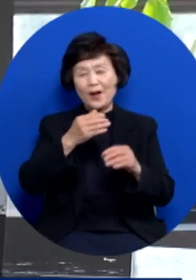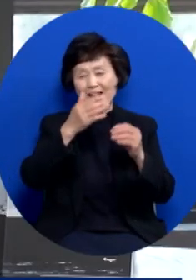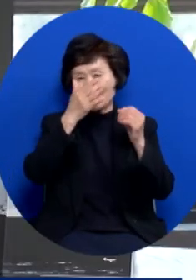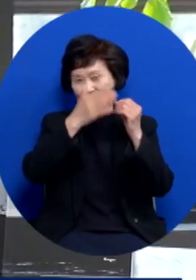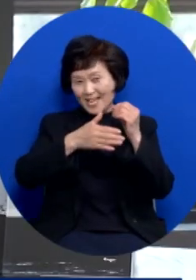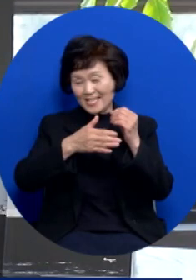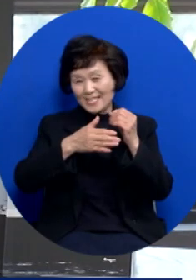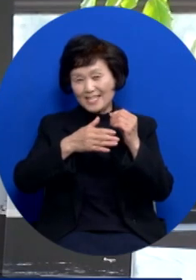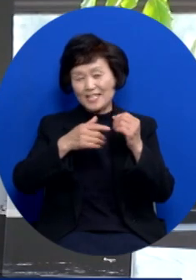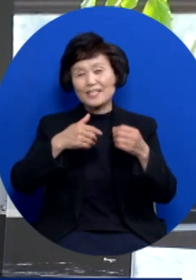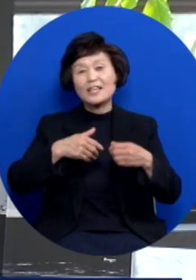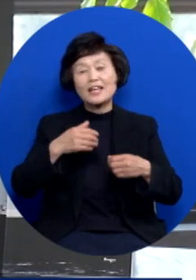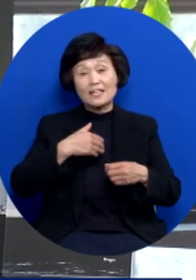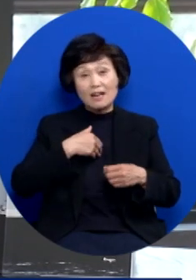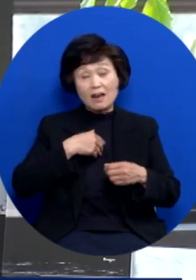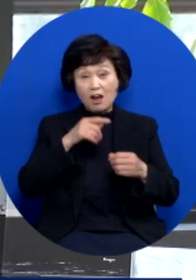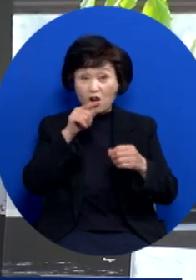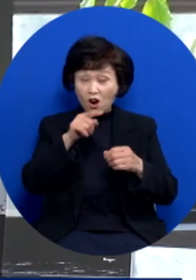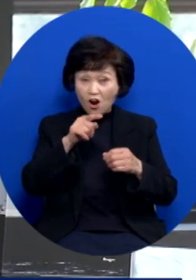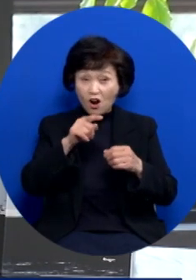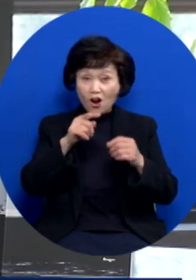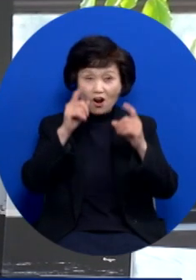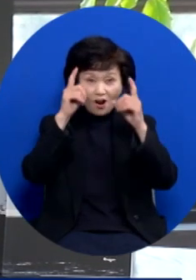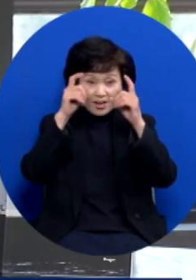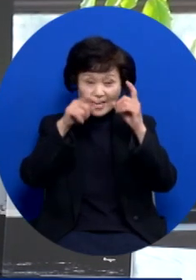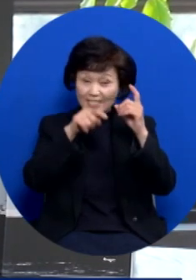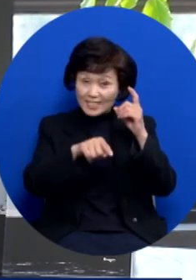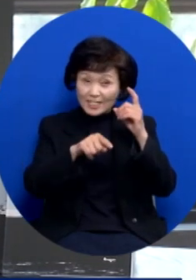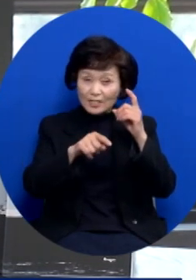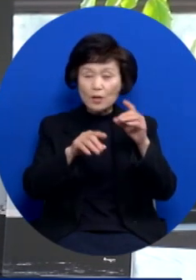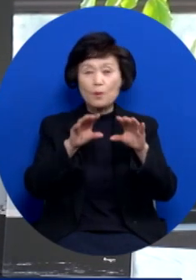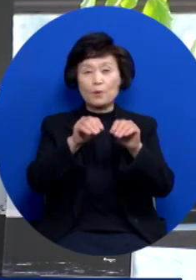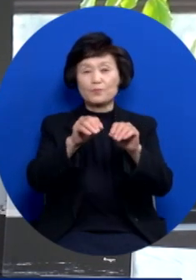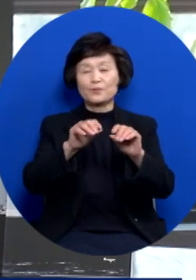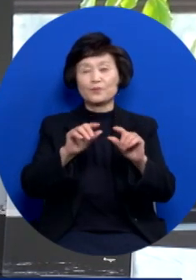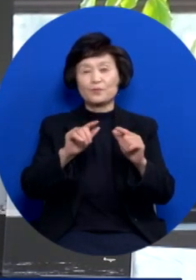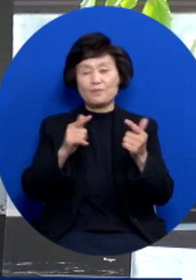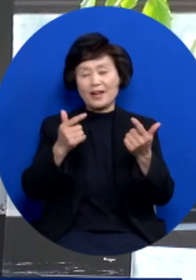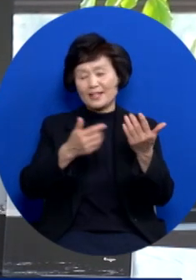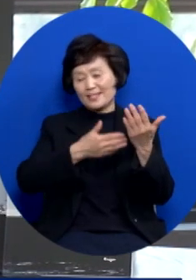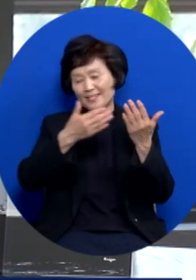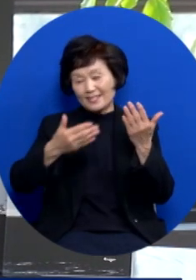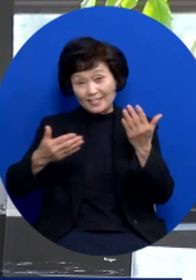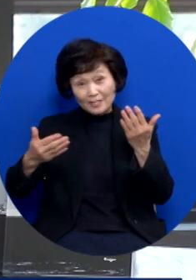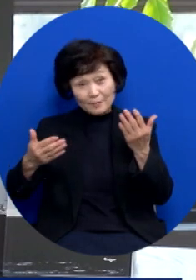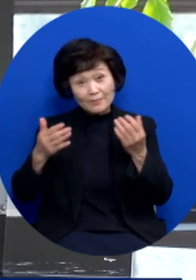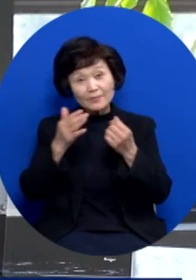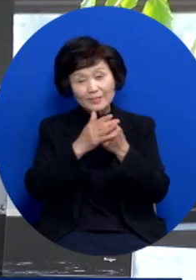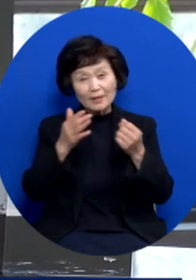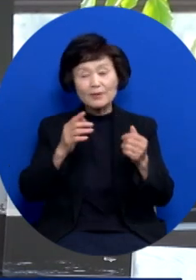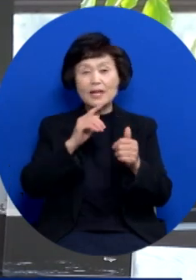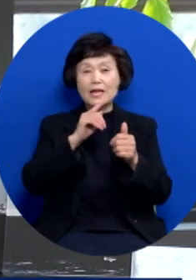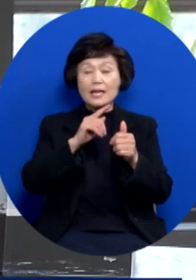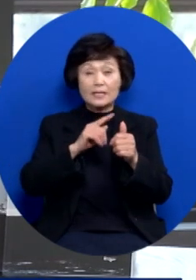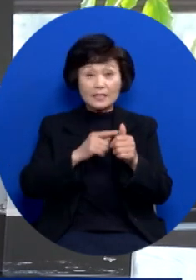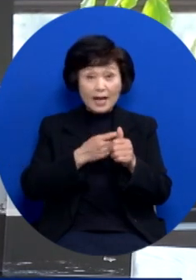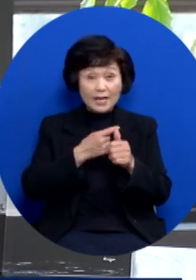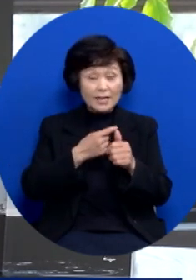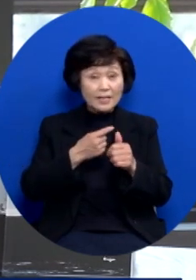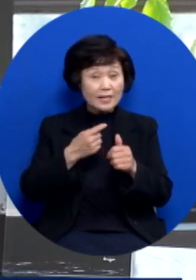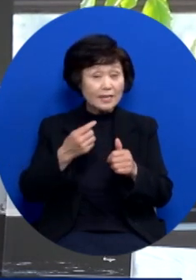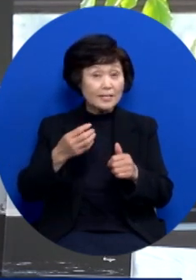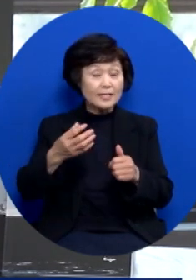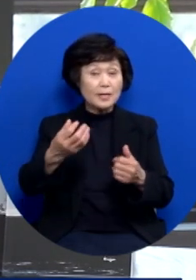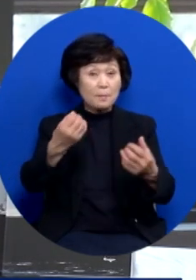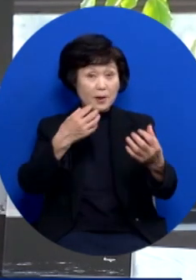작가의 마음을 비추는 거울이듯이 멈춤이 아니라 흐름이기에 자연이 들려주는